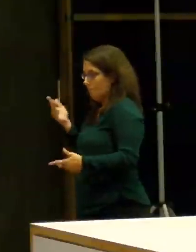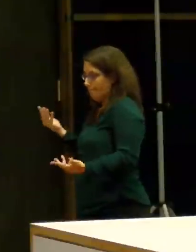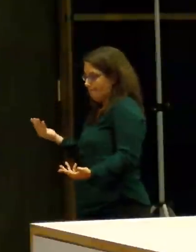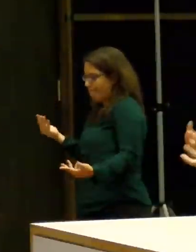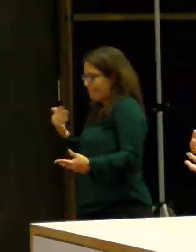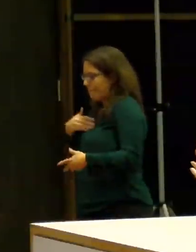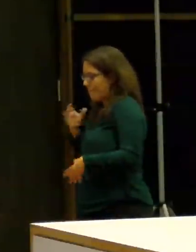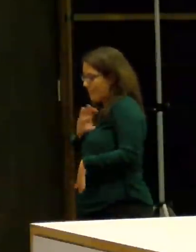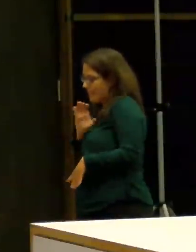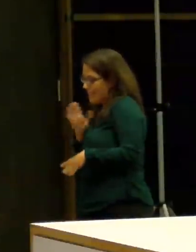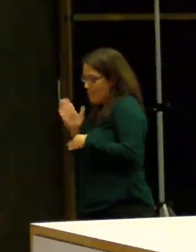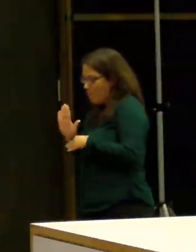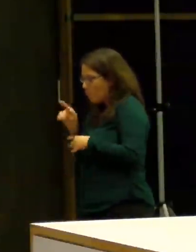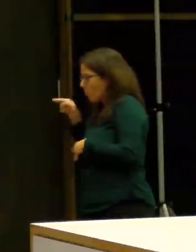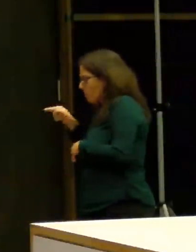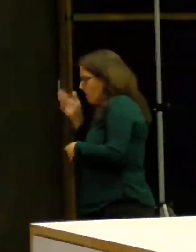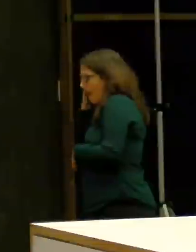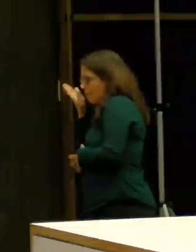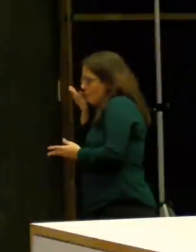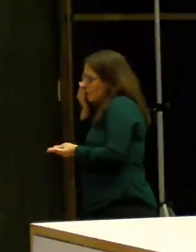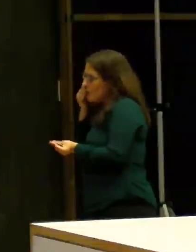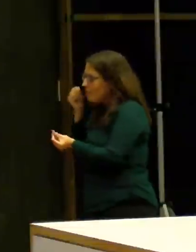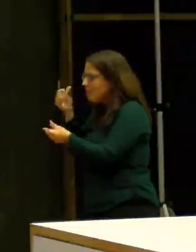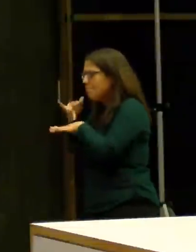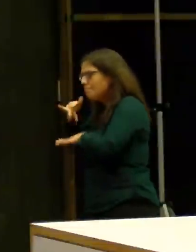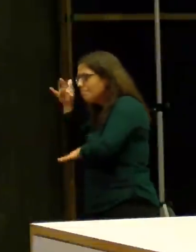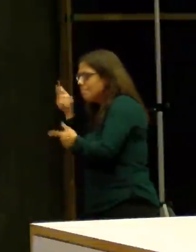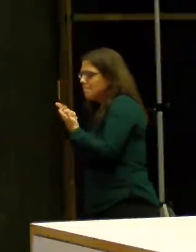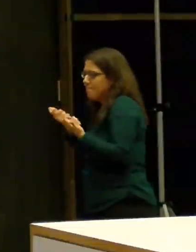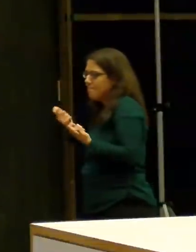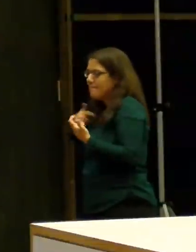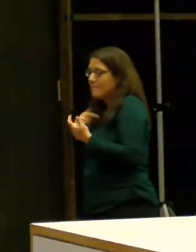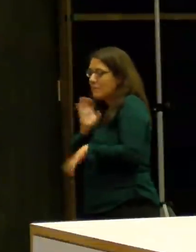de montrer leur sensibilité, essayer de mettre en lumière